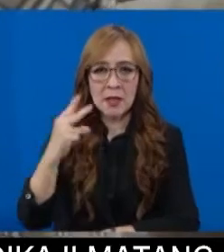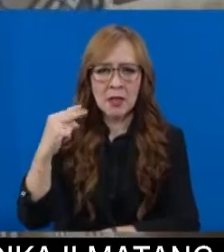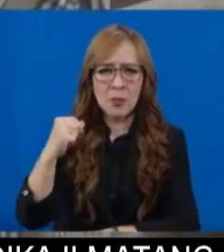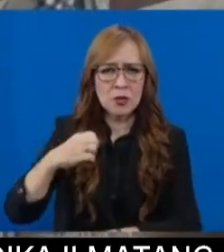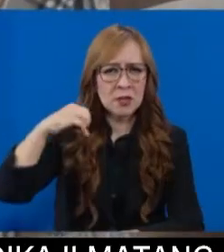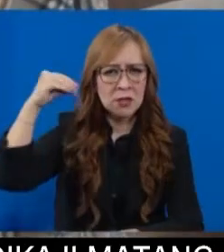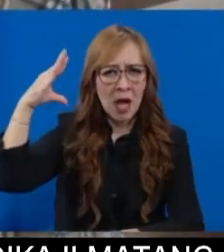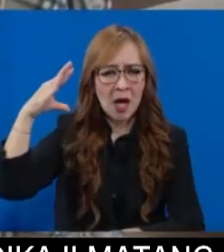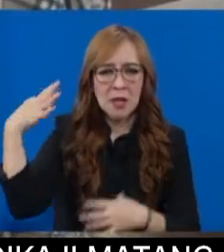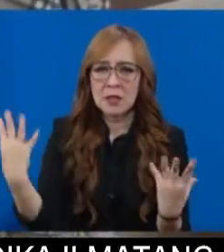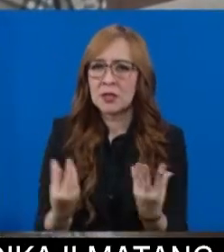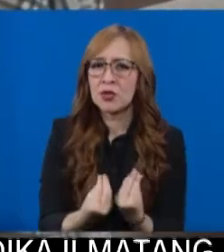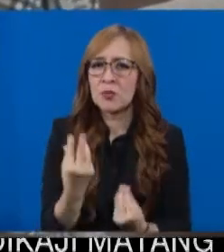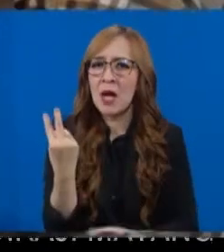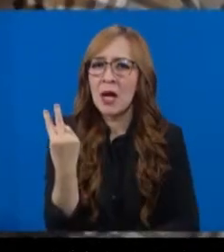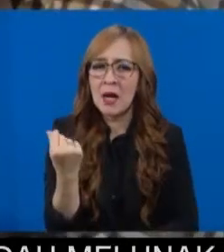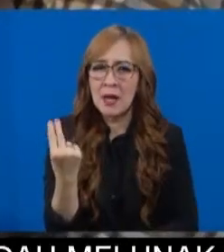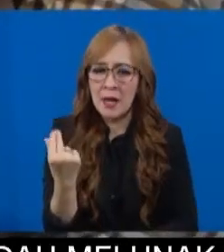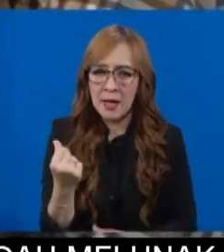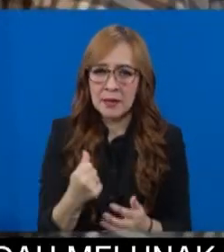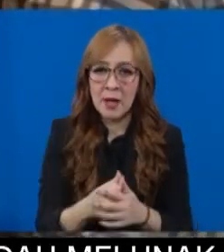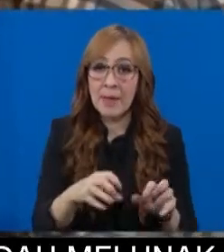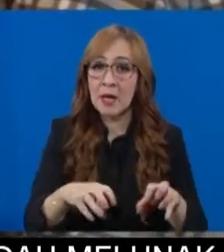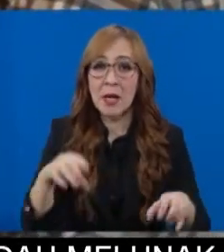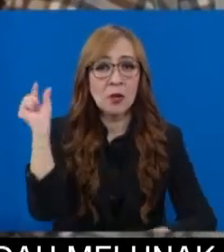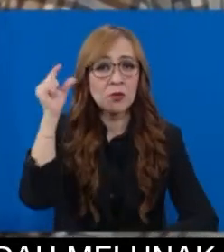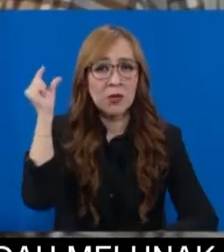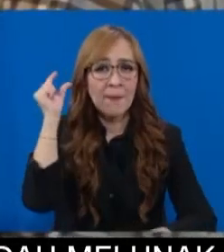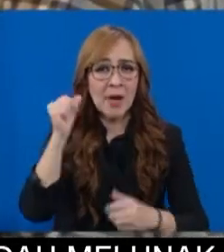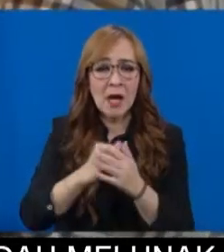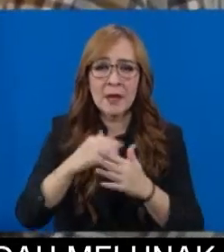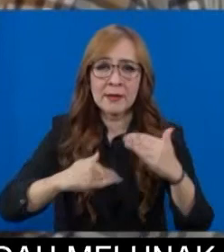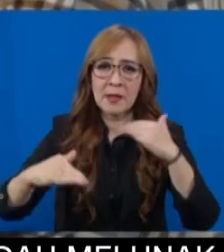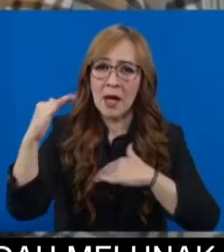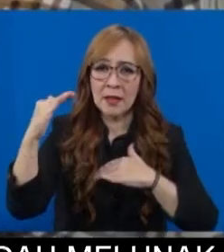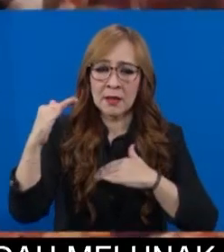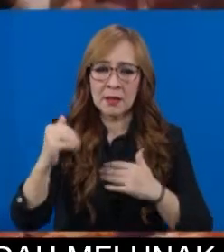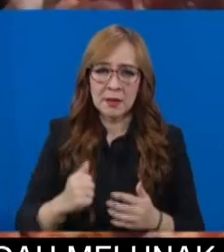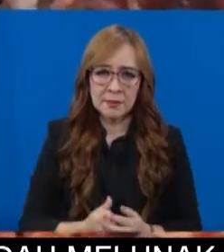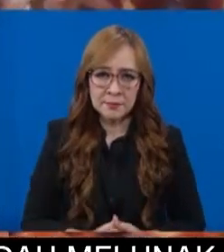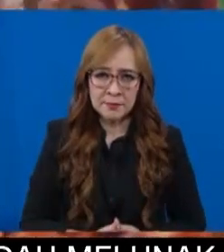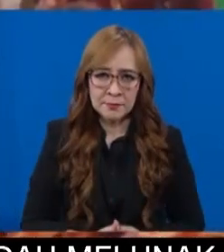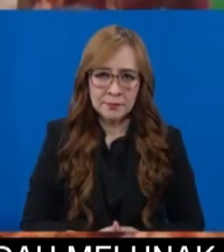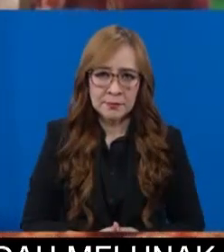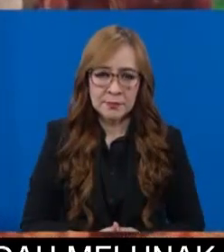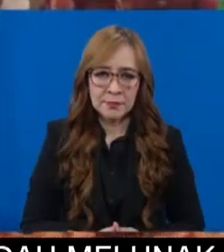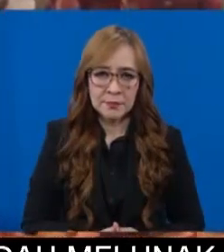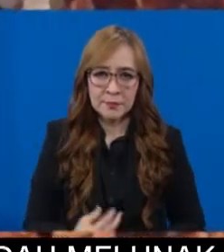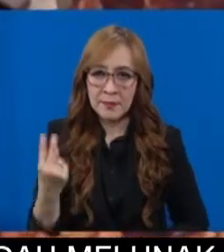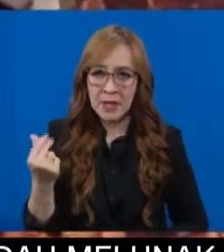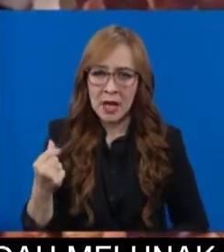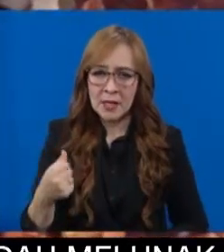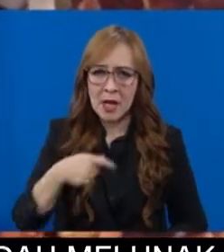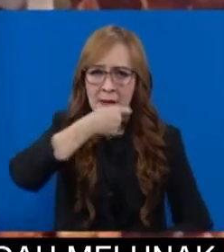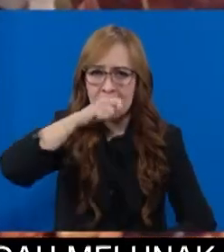bahan pangan seperti daging sapi daging ayam telur komoditas cabai dan minyak goreng kemasan naik harga daging